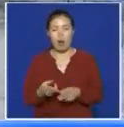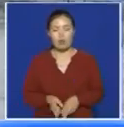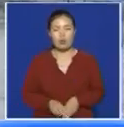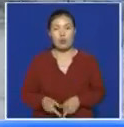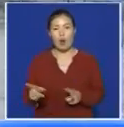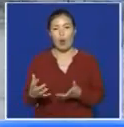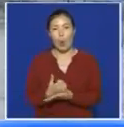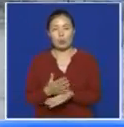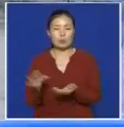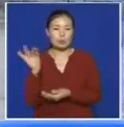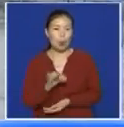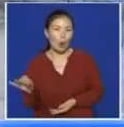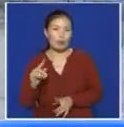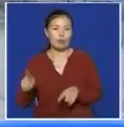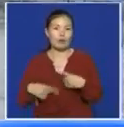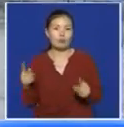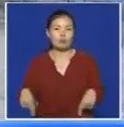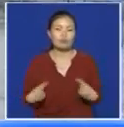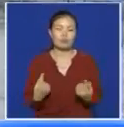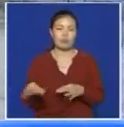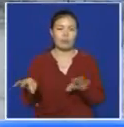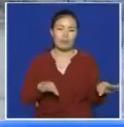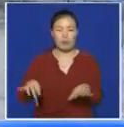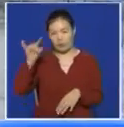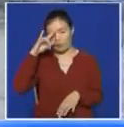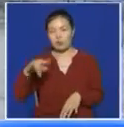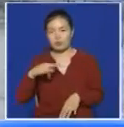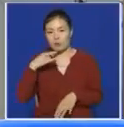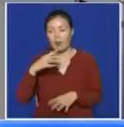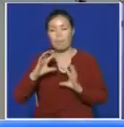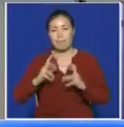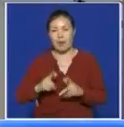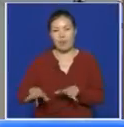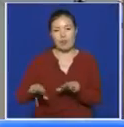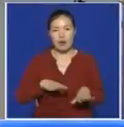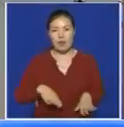историях успеха, а также реализованных проектов в Казахстане, ну и мировые тренды.